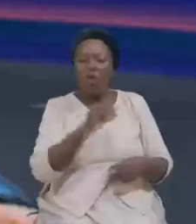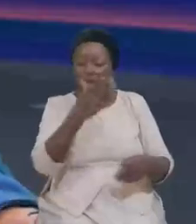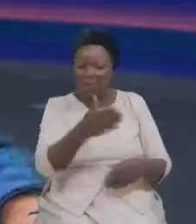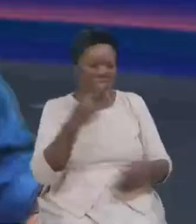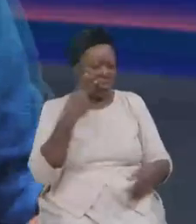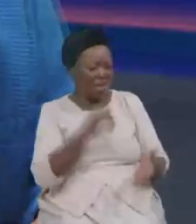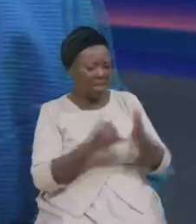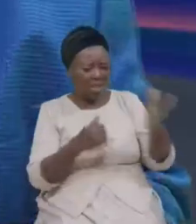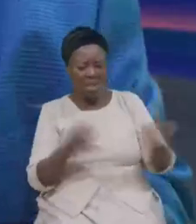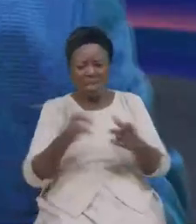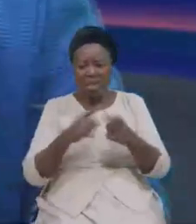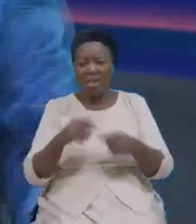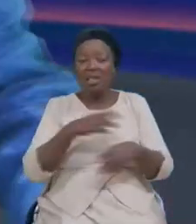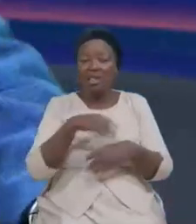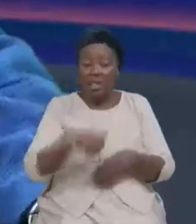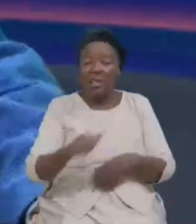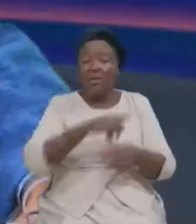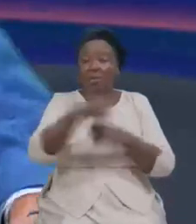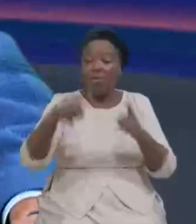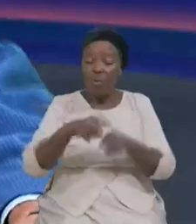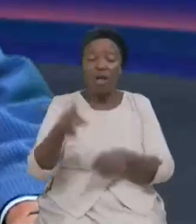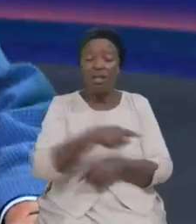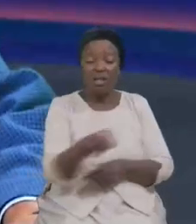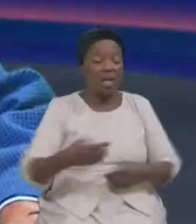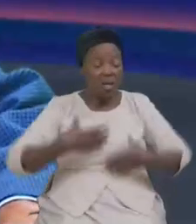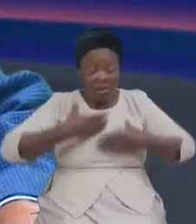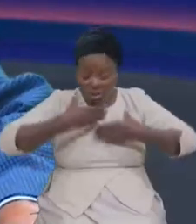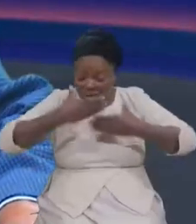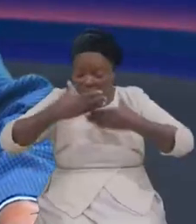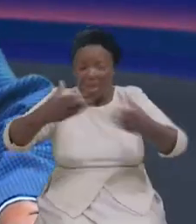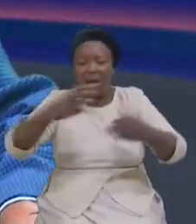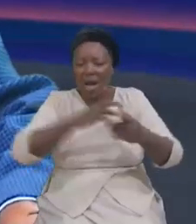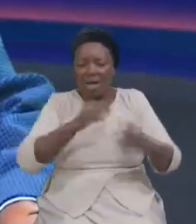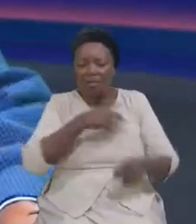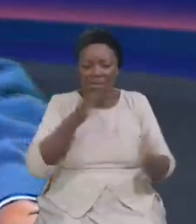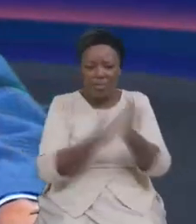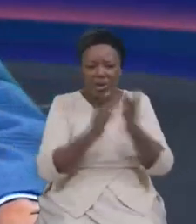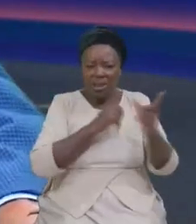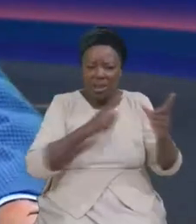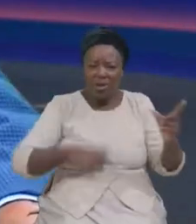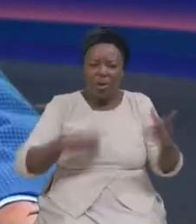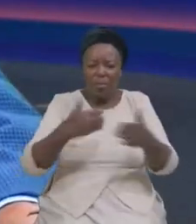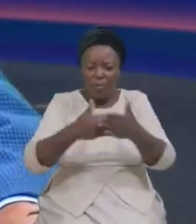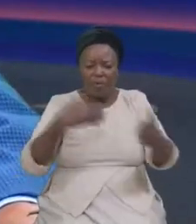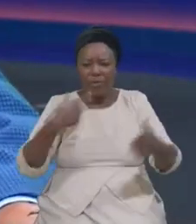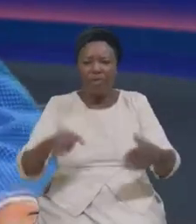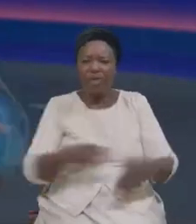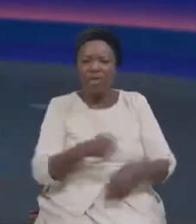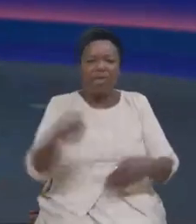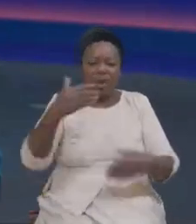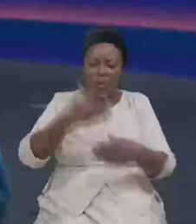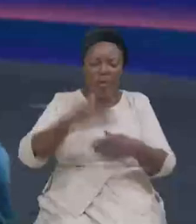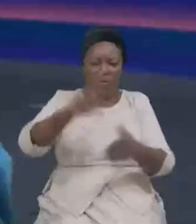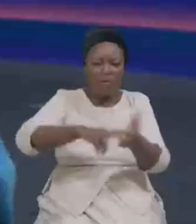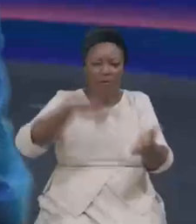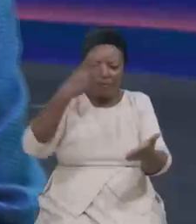crier, et ils ont crié, et ils ont loué Dieu, avant que leur muraille ne s'écroule. Et aujourd'hui,